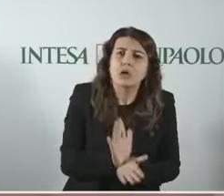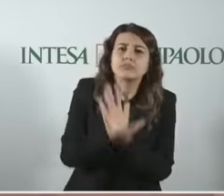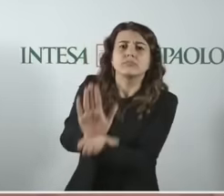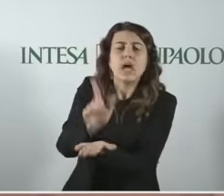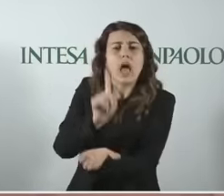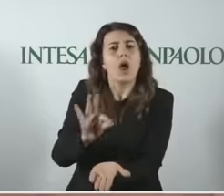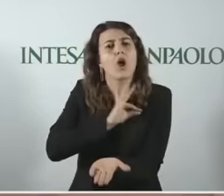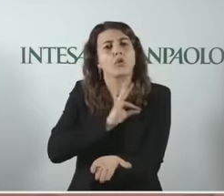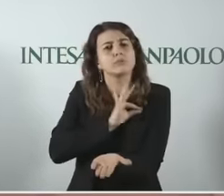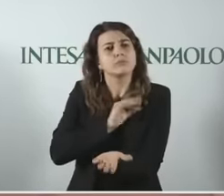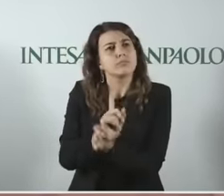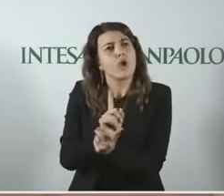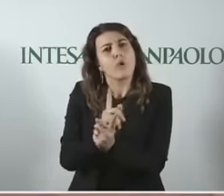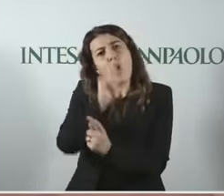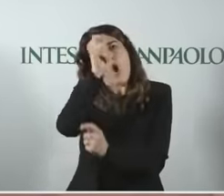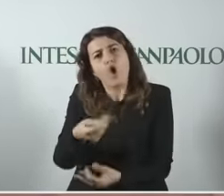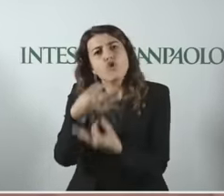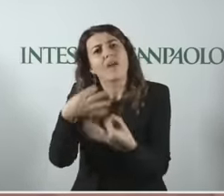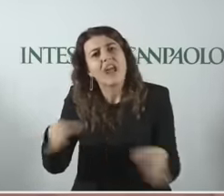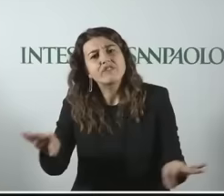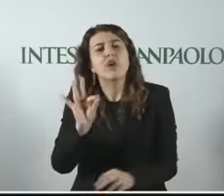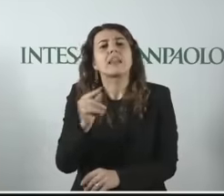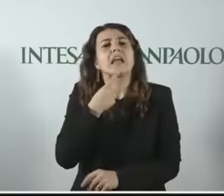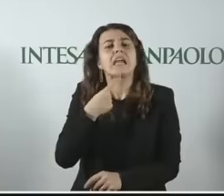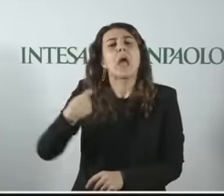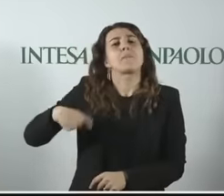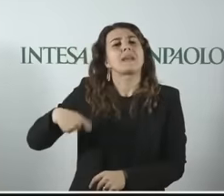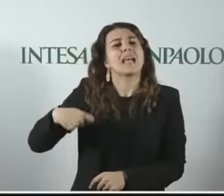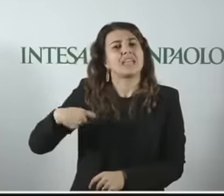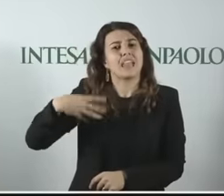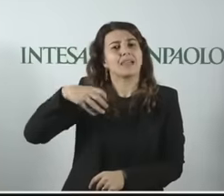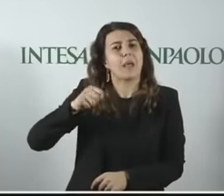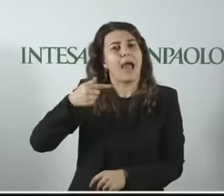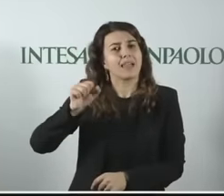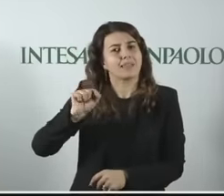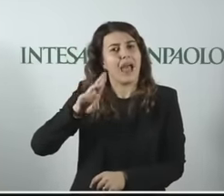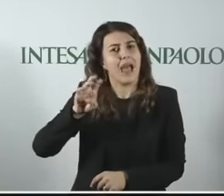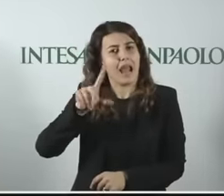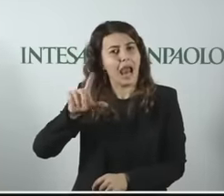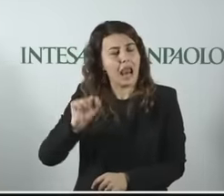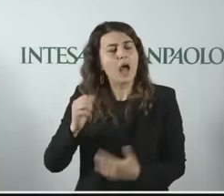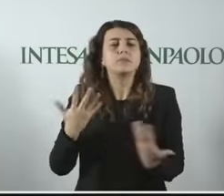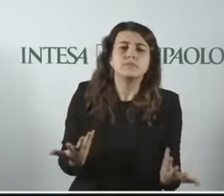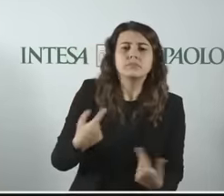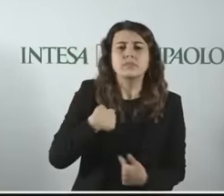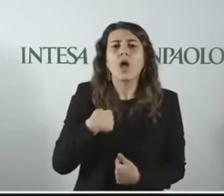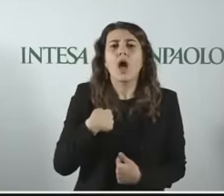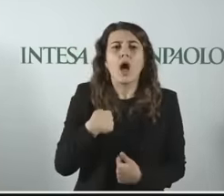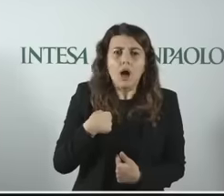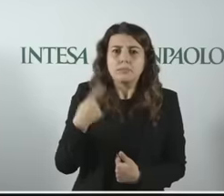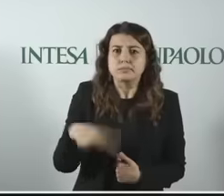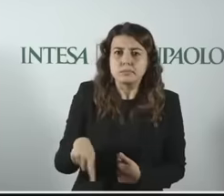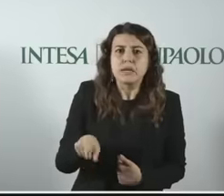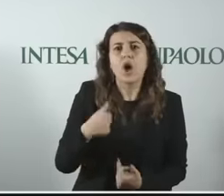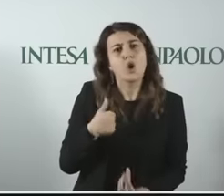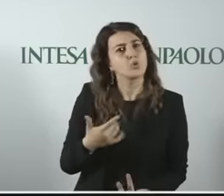un un'onorificenza dal Presidente Mattarella Allora a questo punto mi sono permesso di ricontattarlo la